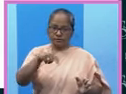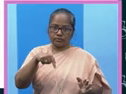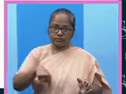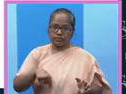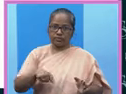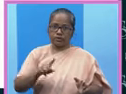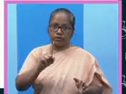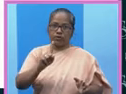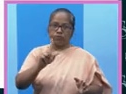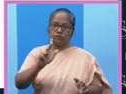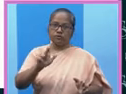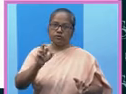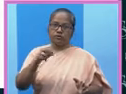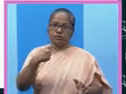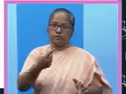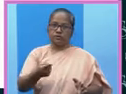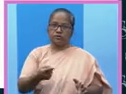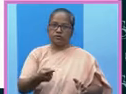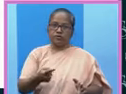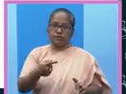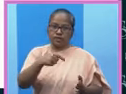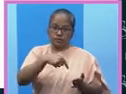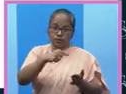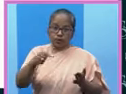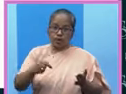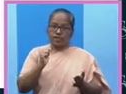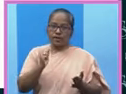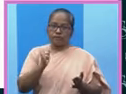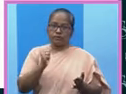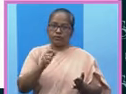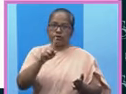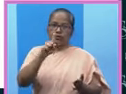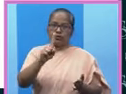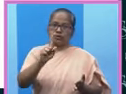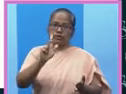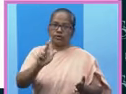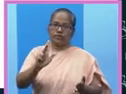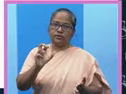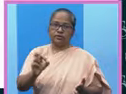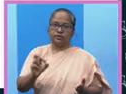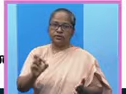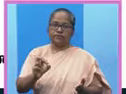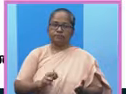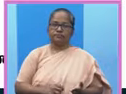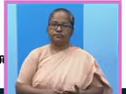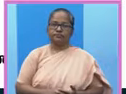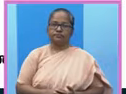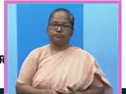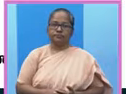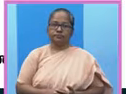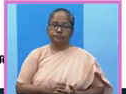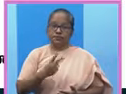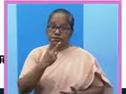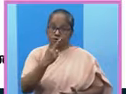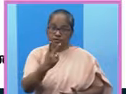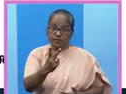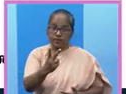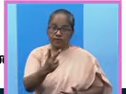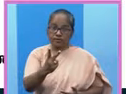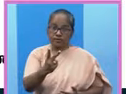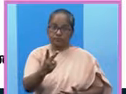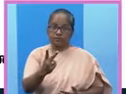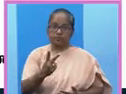180 என்று நம்ம என்ன செஞ்சாச்சு, கண்டுபிடிச்சாச்சு. அப்போ இதனுடைய கோணம் என்ன, 180 டிகிரி. புரிஞ்சிச்சா? இப்போ திரையில் பார்த்தீங்க